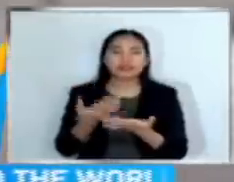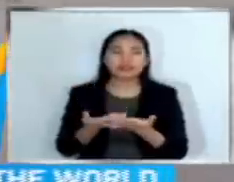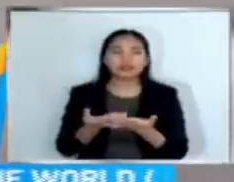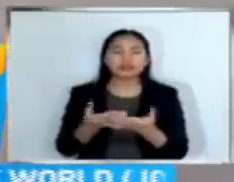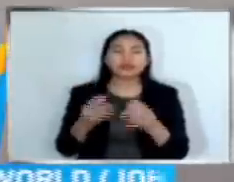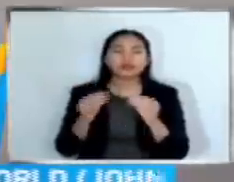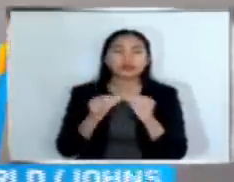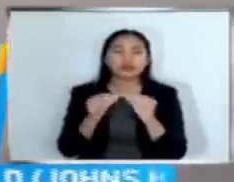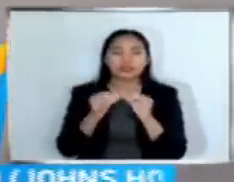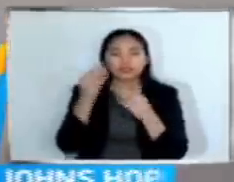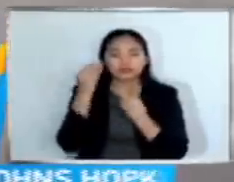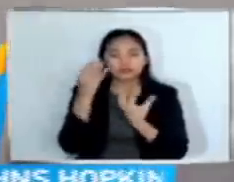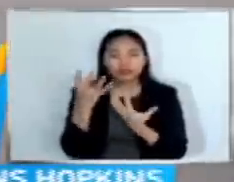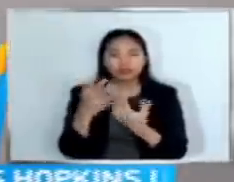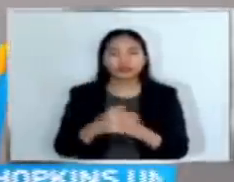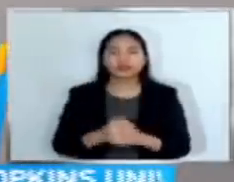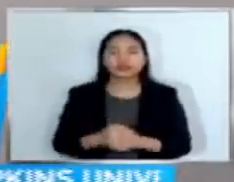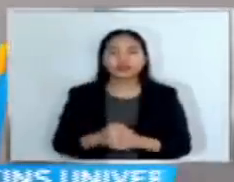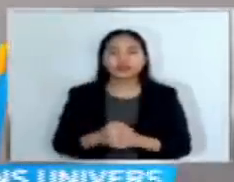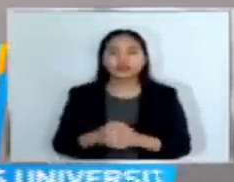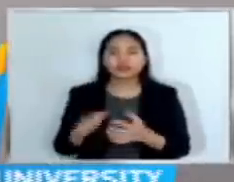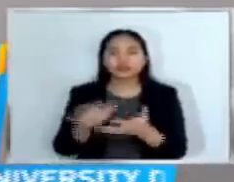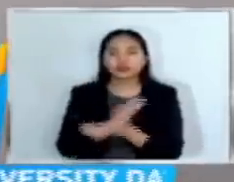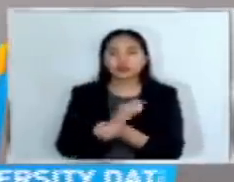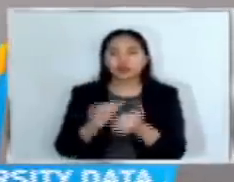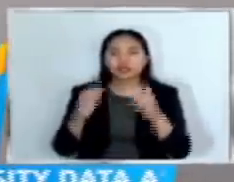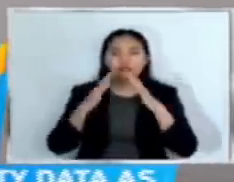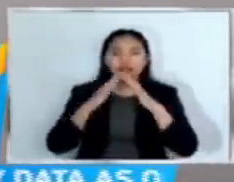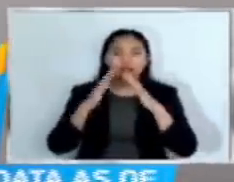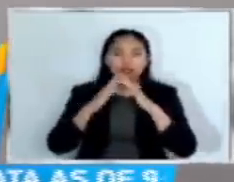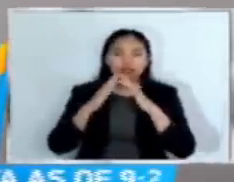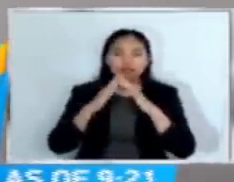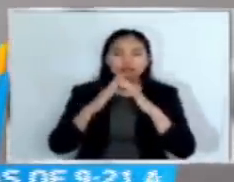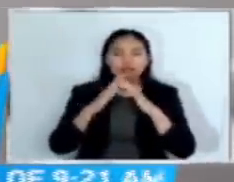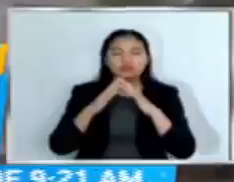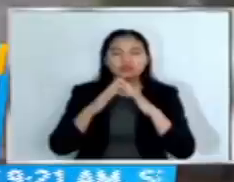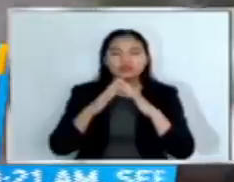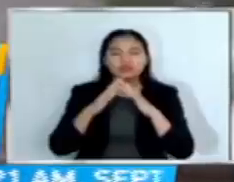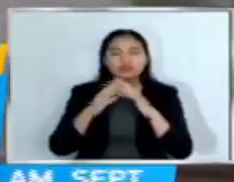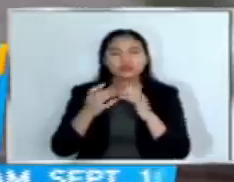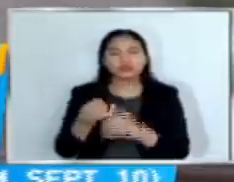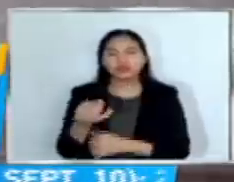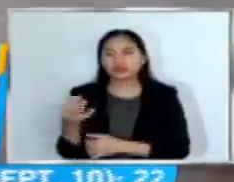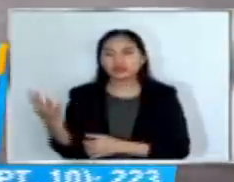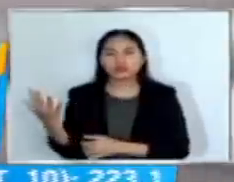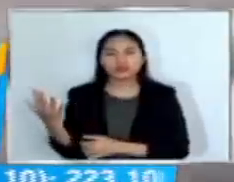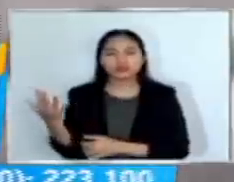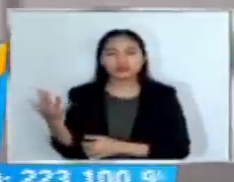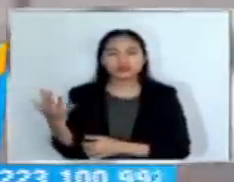Sa damaged houses po, nakapagbilang po ang ating mga kasamahan ng a total of